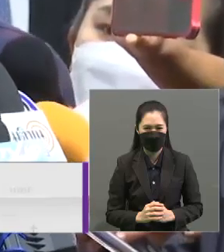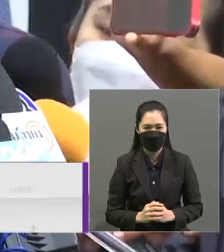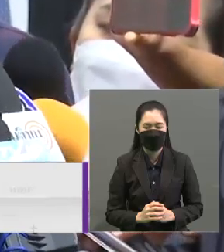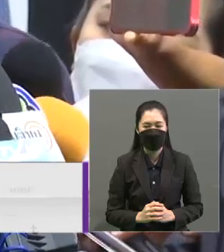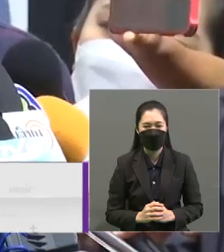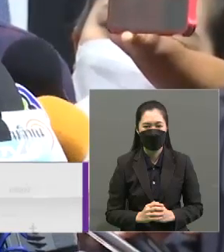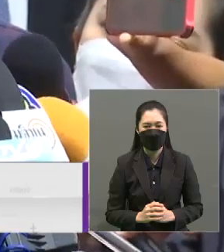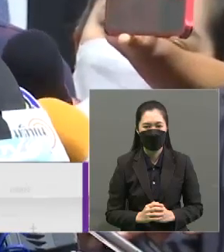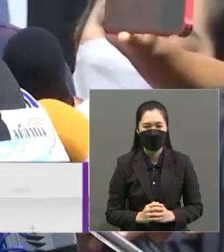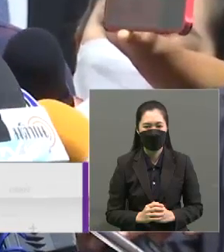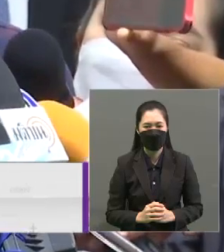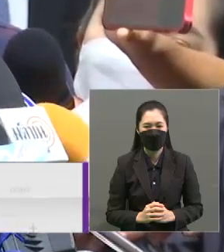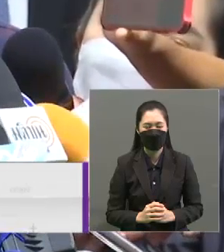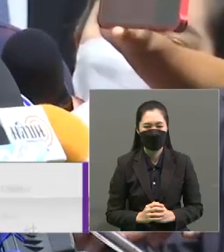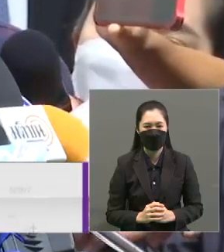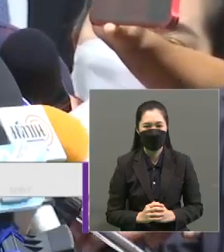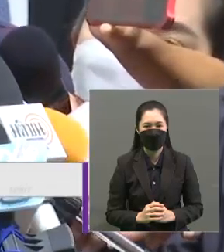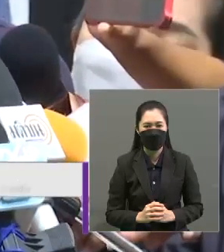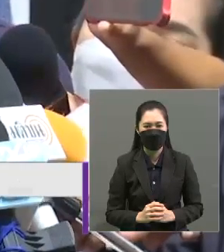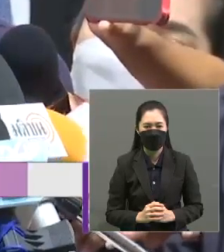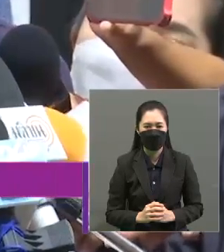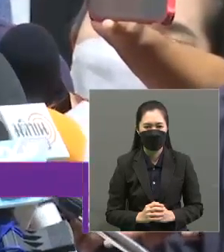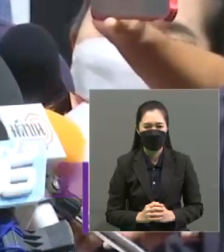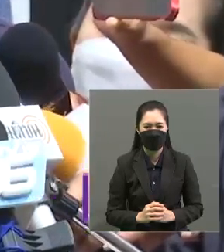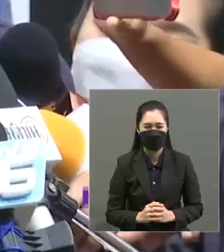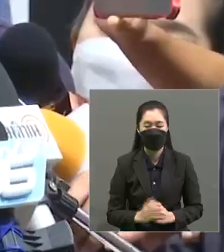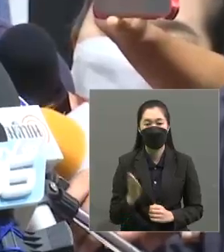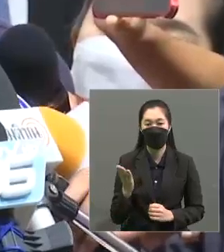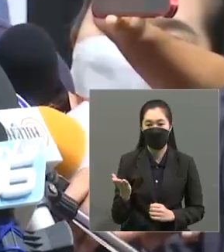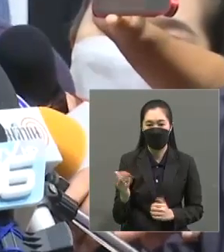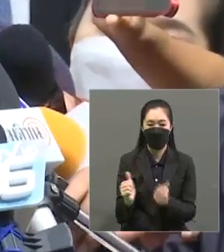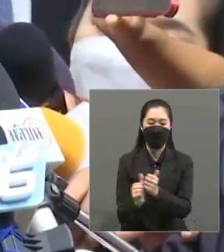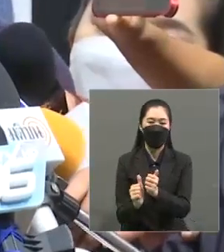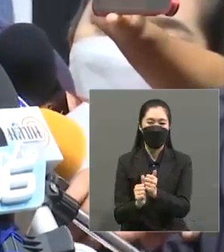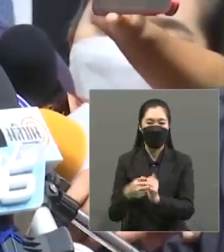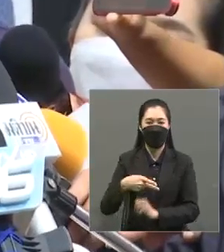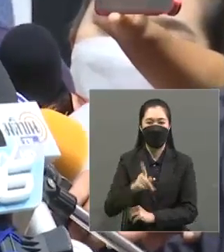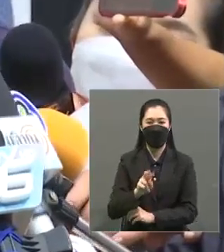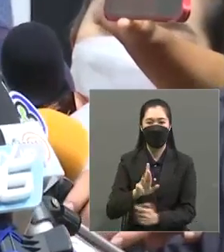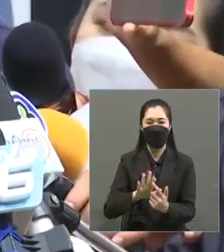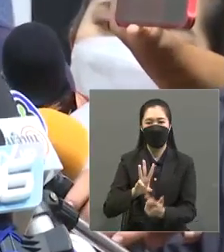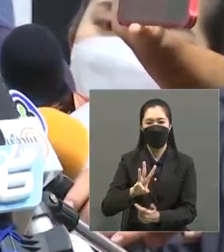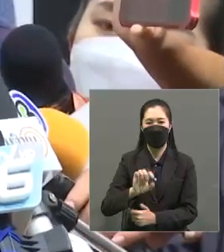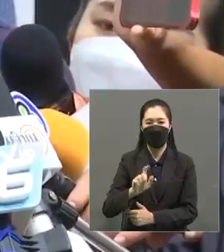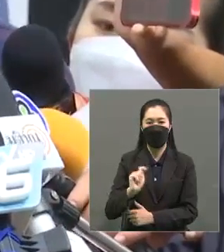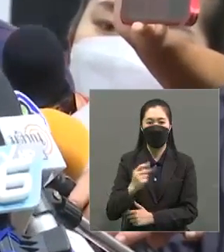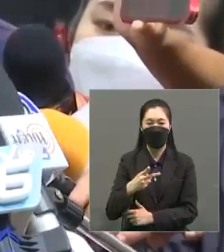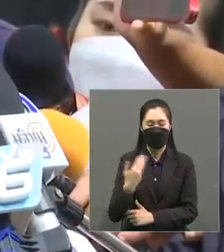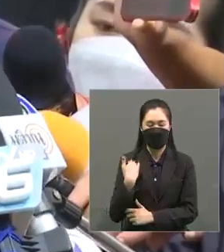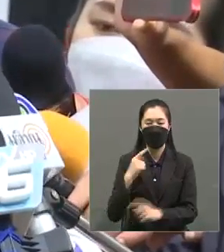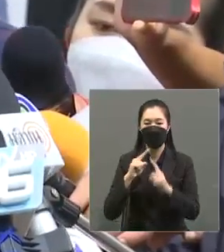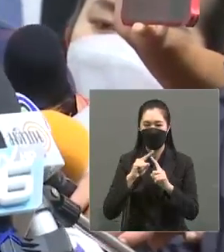ป็นส่วนที่ทางท่านพลเอกประวิตรท่านบอกว่าท่านจะไปพูดคุย